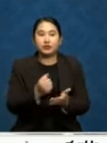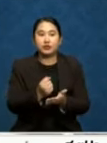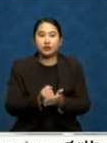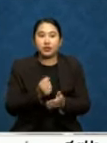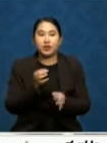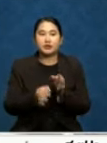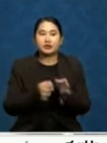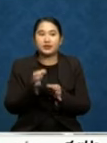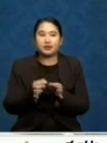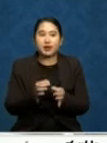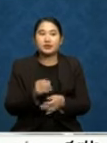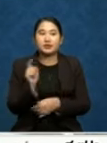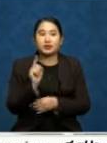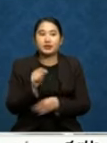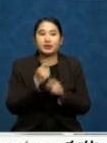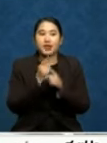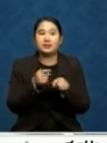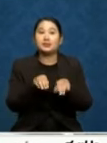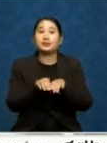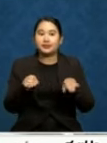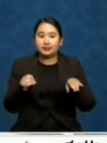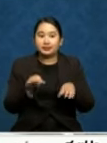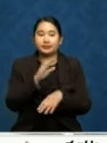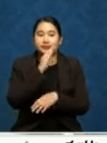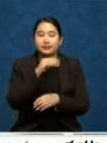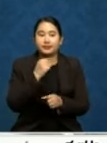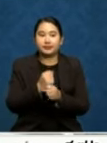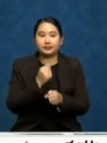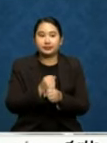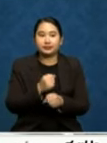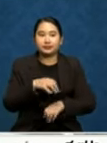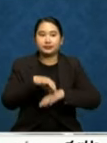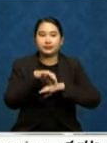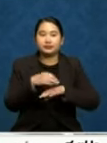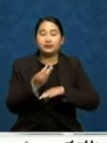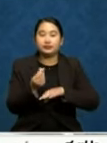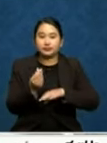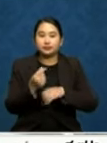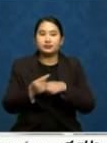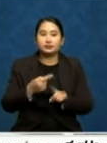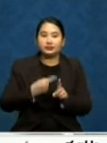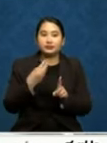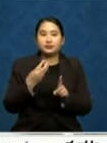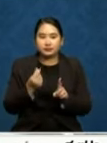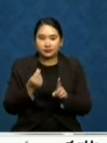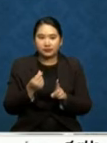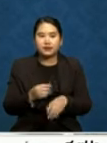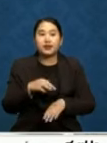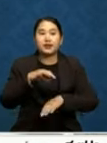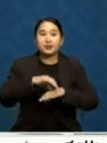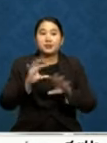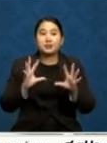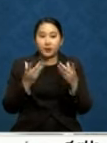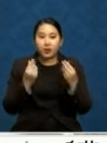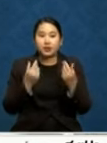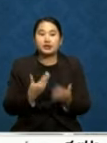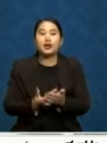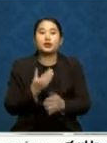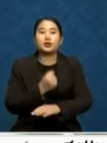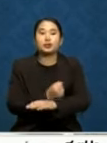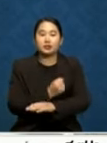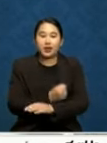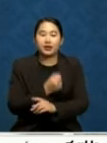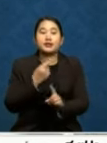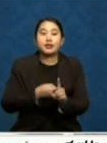าตามเกณฑ์ถ้าดำรงตำแหน่งมากี่ปีดำรงตำแหน่งกี่เดือนถ้าพ้นจากตำแหน่งแล้วจะได้เงินค่าตอบแ